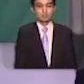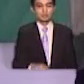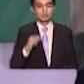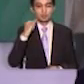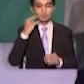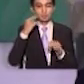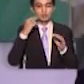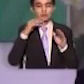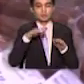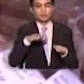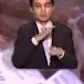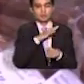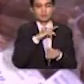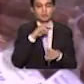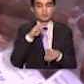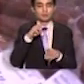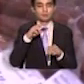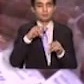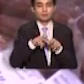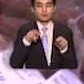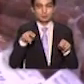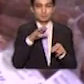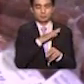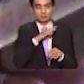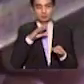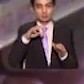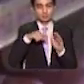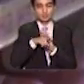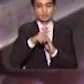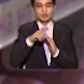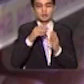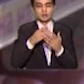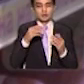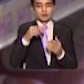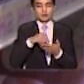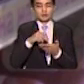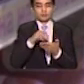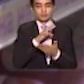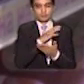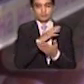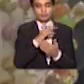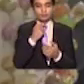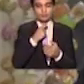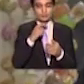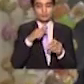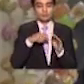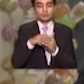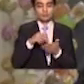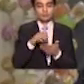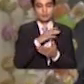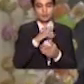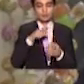Петропавлда халал маркасымен сатылатын өнімдер сауда сөрелерінде самсап тұр. Құрамына қарап, өзіңе ұнағанын таңдап ала беруге болады. Бірақ өкініштісі